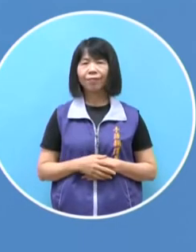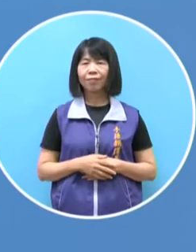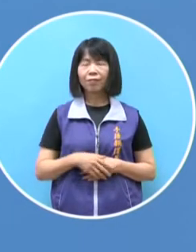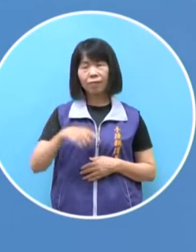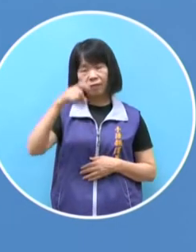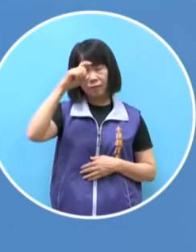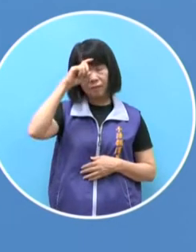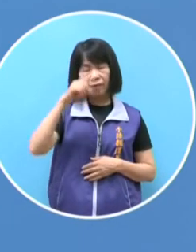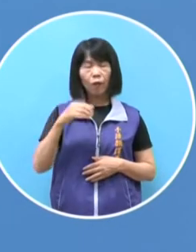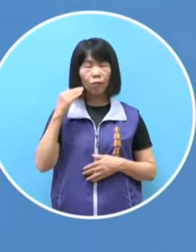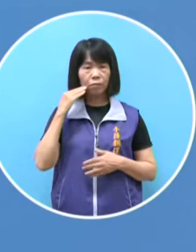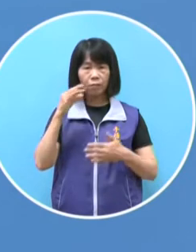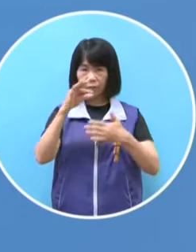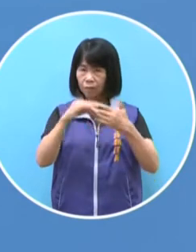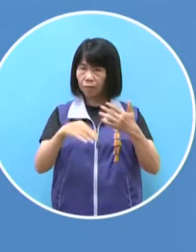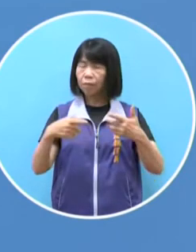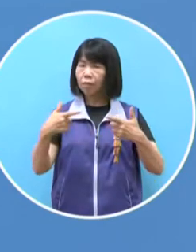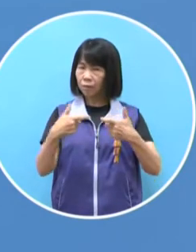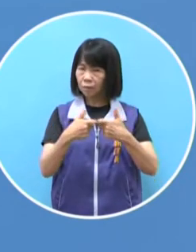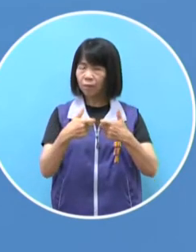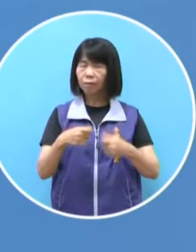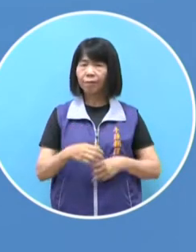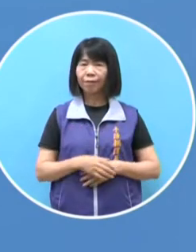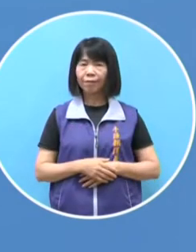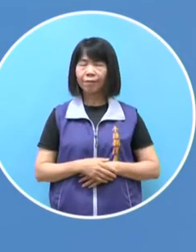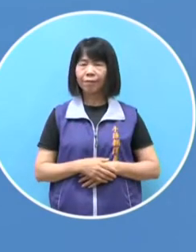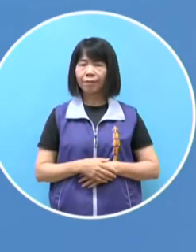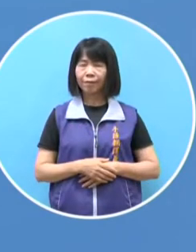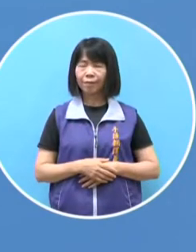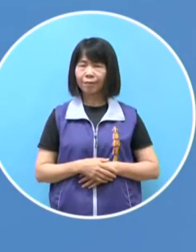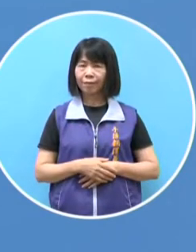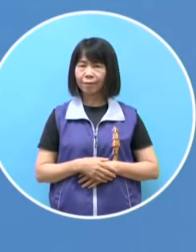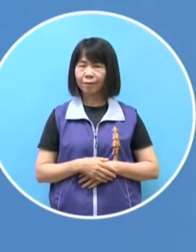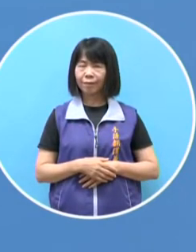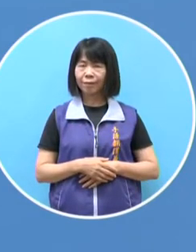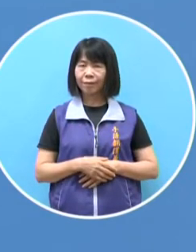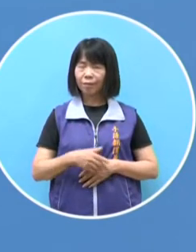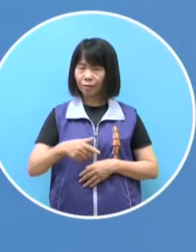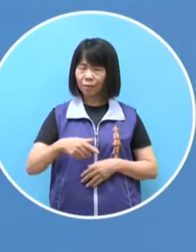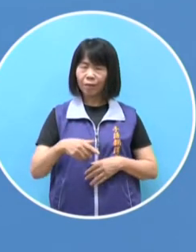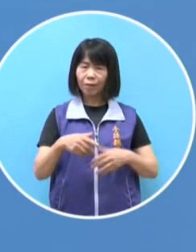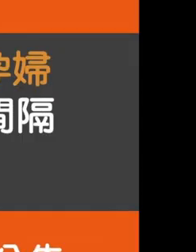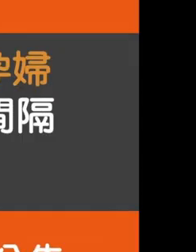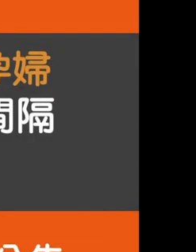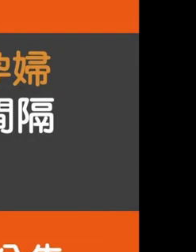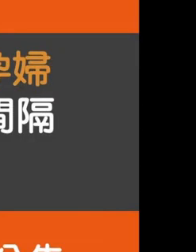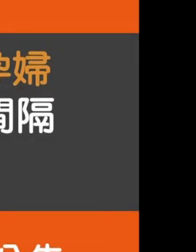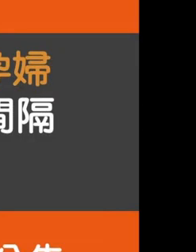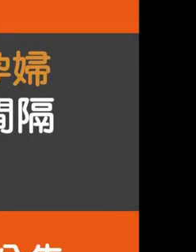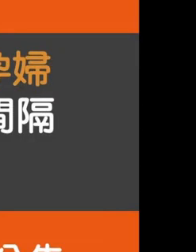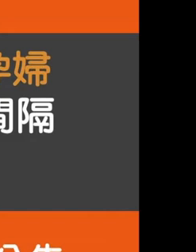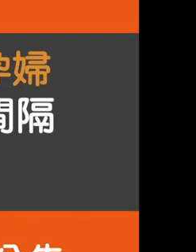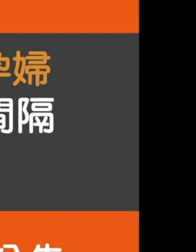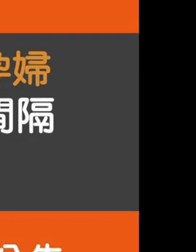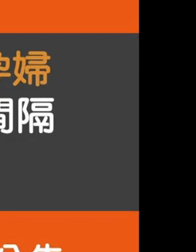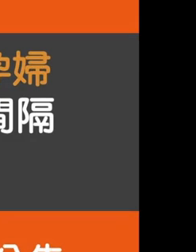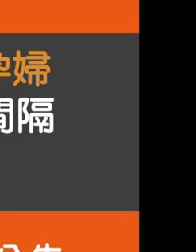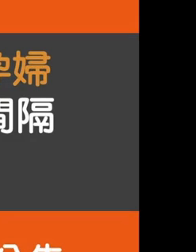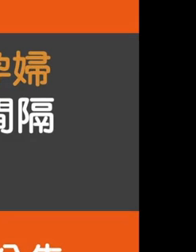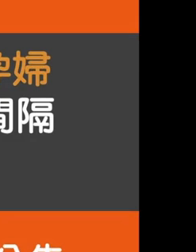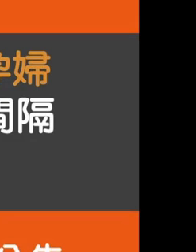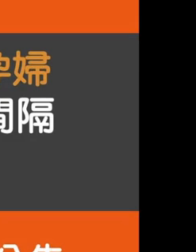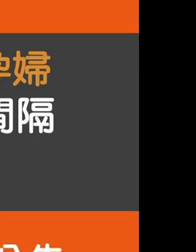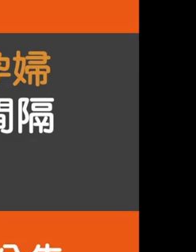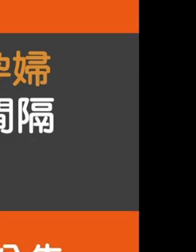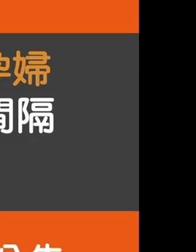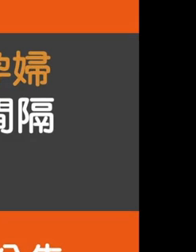苗。花莲县政府也正在进行清零计划，乡亲民众可以利用1922网络专线预约疫苗的施